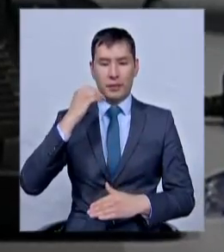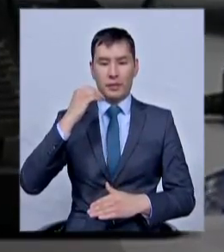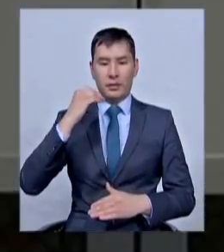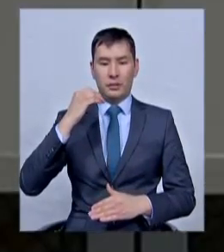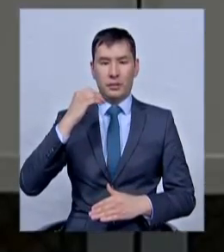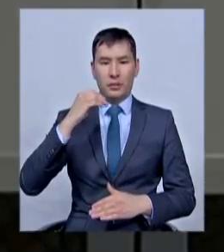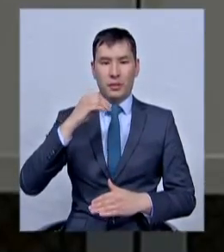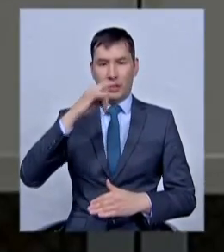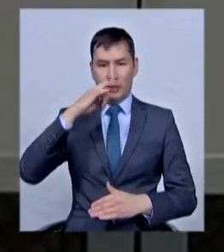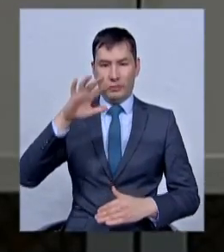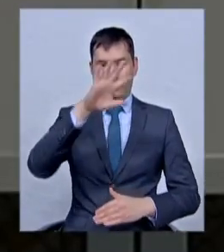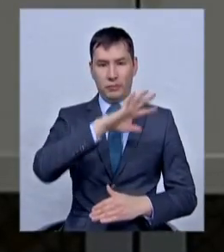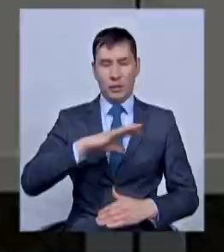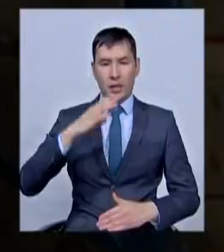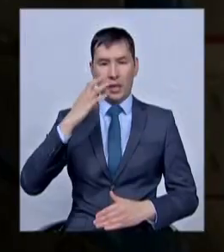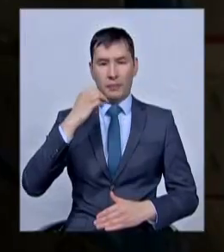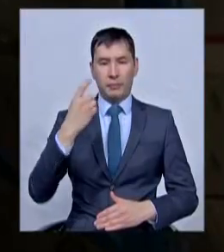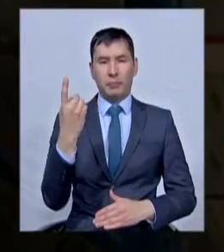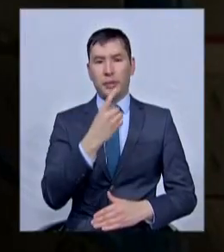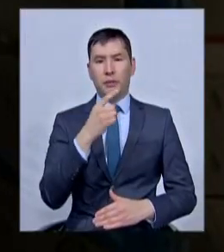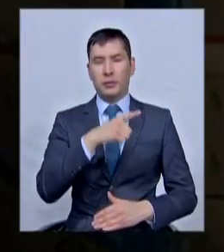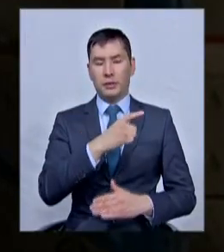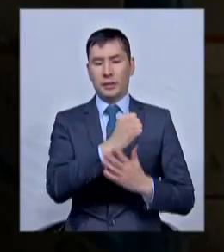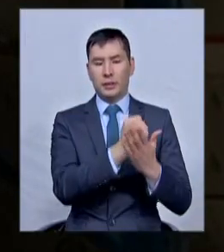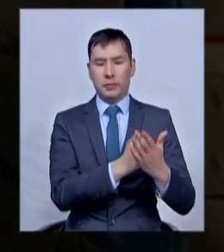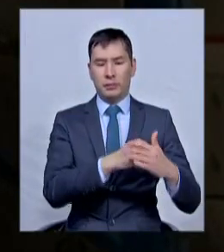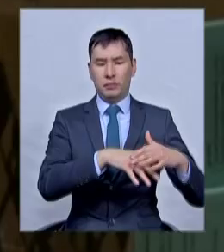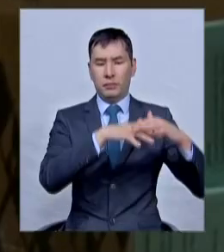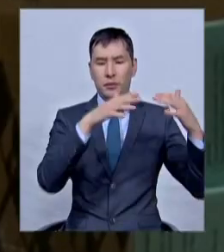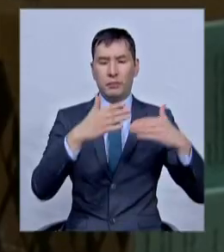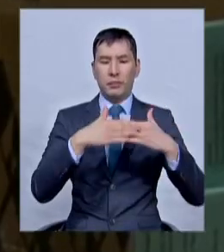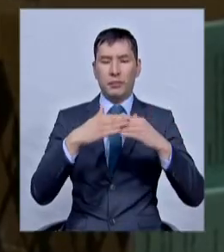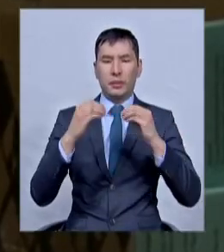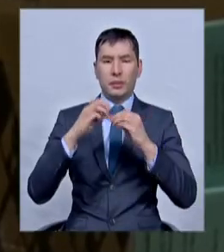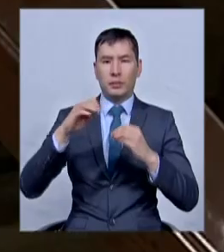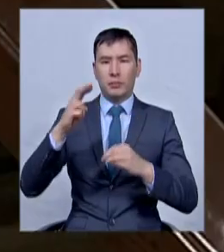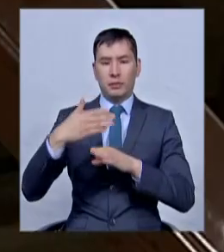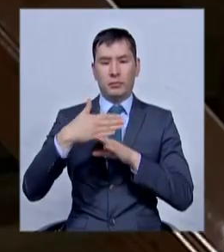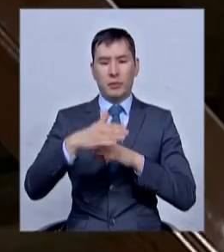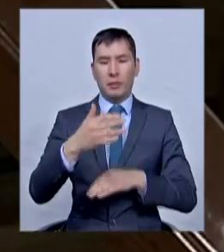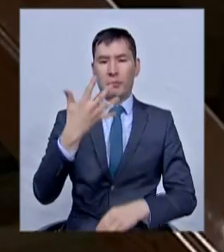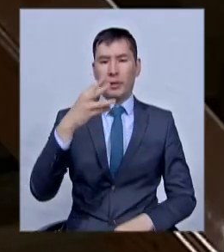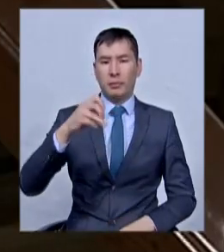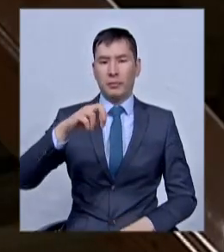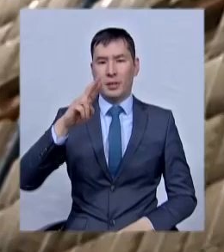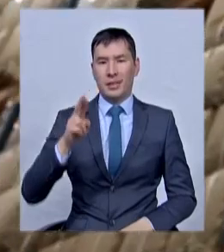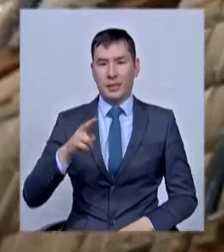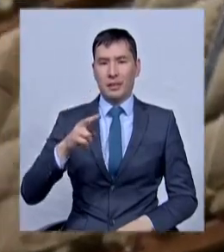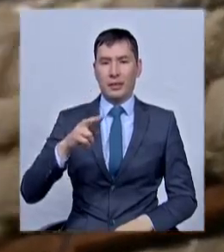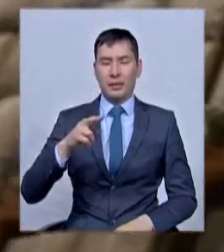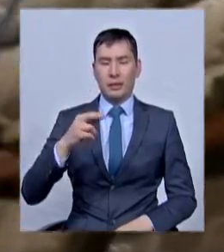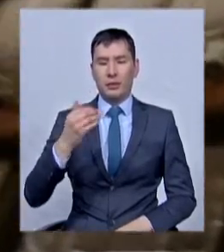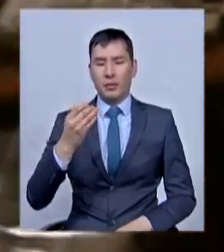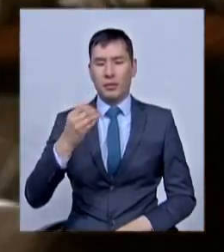болып тұрақтандыру қорын жасақтаған болатын. Қорға шаһар бюджетінен 10 миллиард теңге бөлінген. Оның 5 миллиарды қаладағы дәріханаларды қамтамасыз етуге,